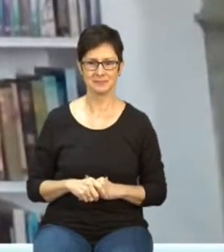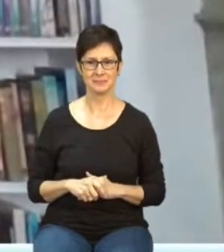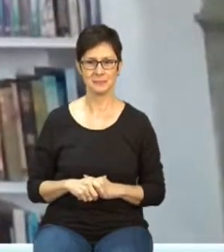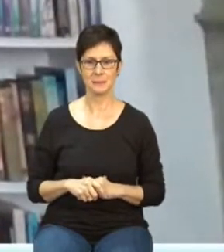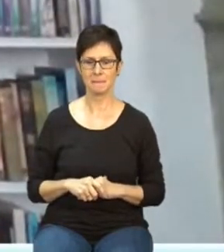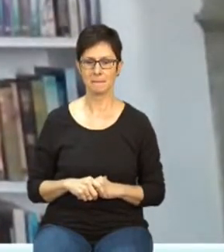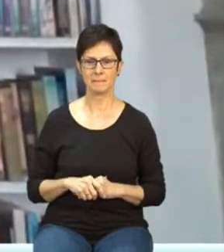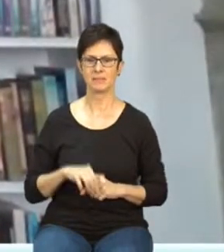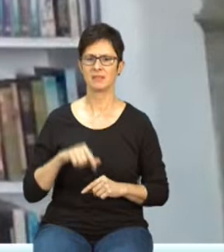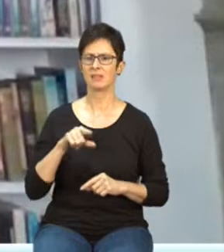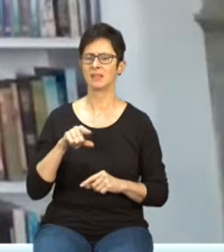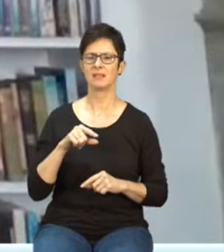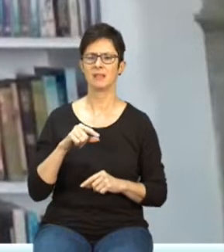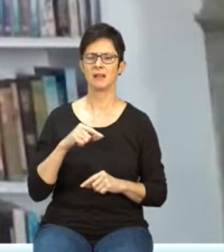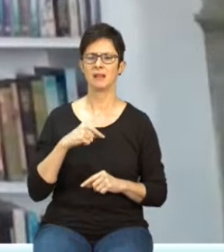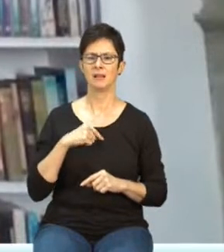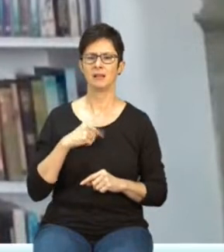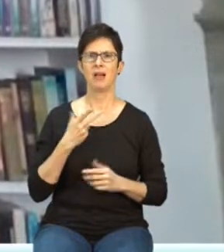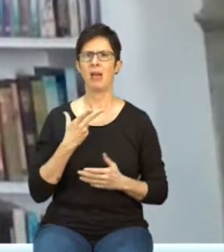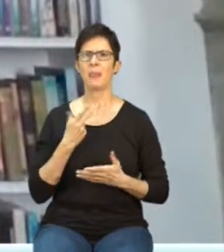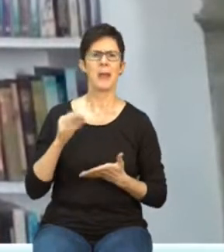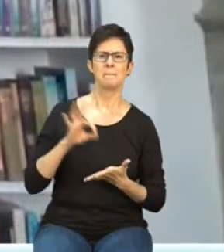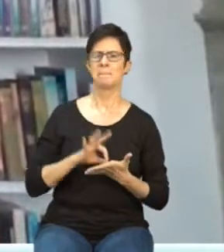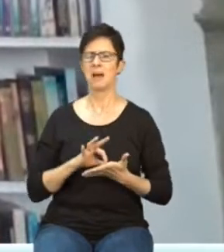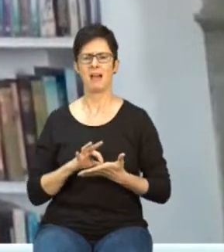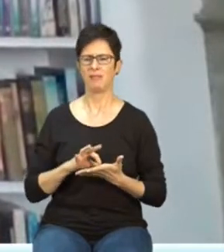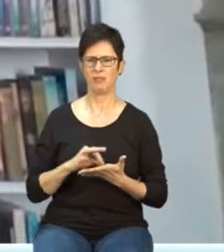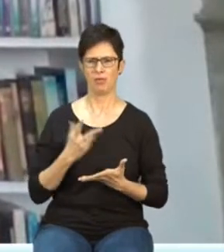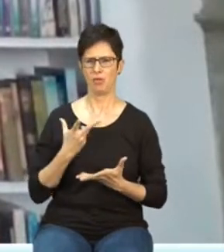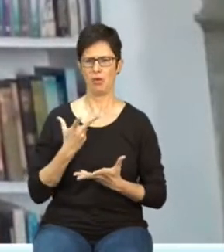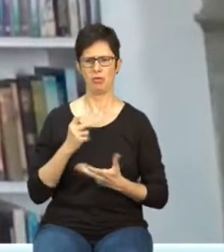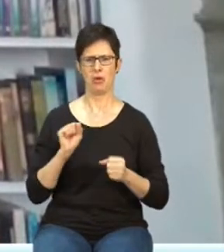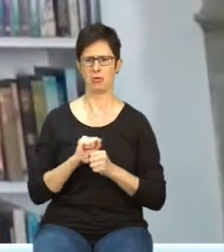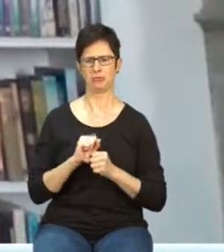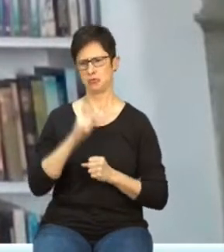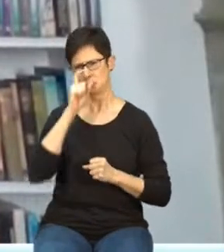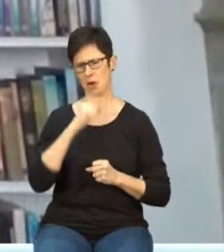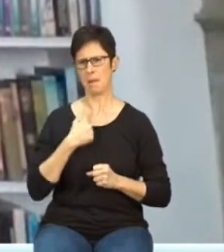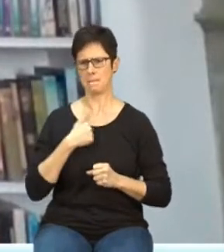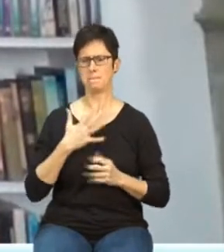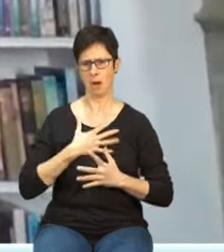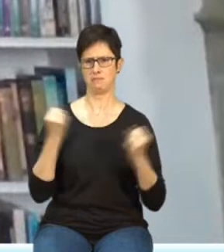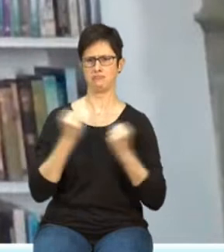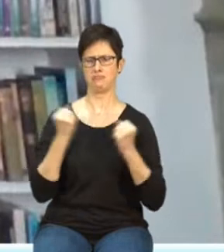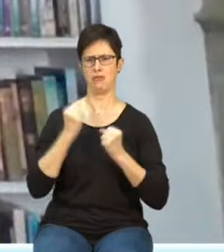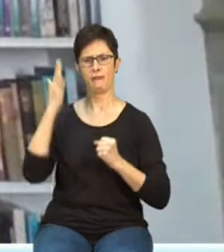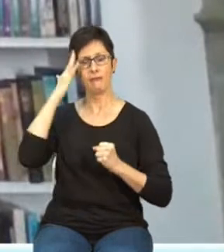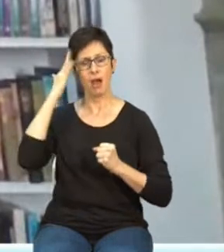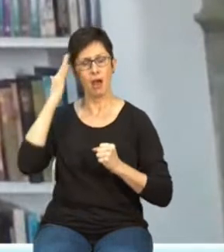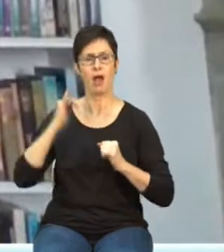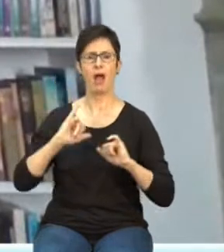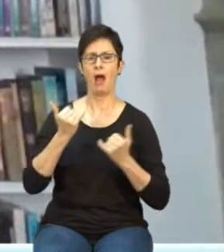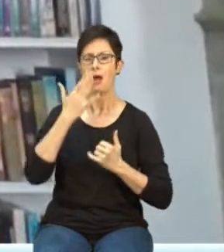to niepewność nie jest aż tak dojmująca mamy szeroką wiedzę już w tej chwili na temat mechanizmów